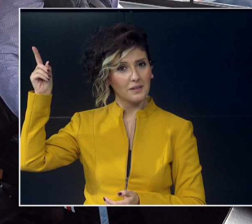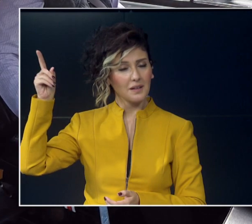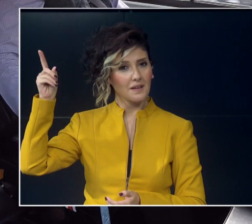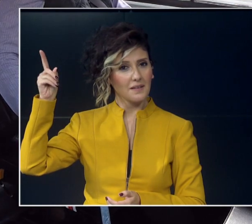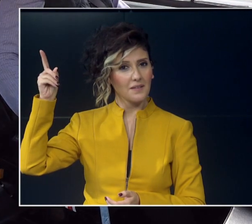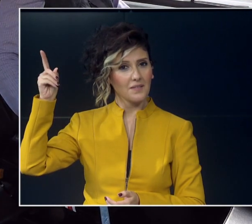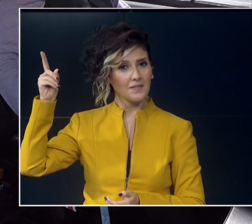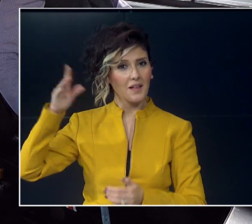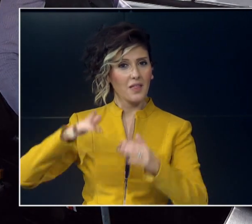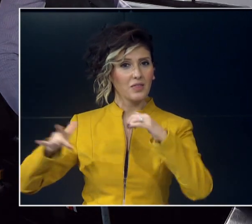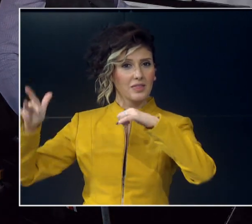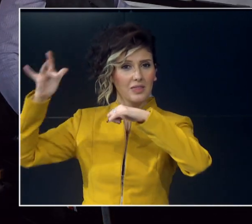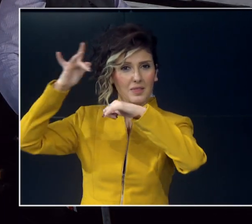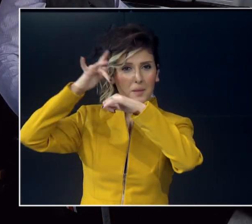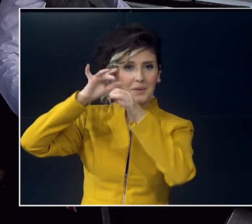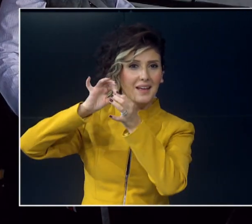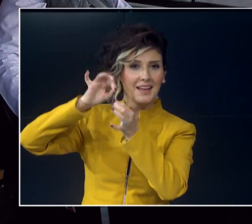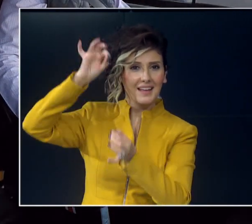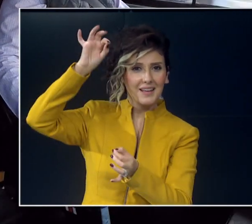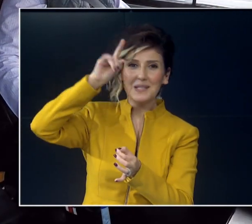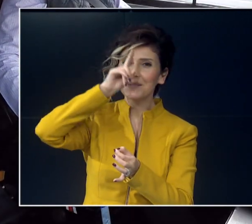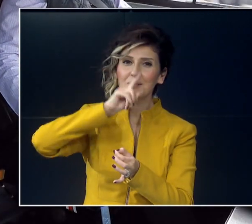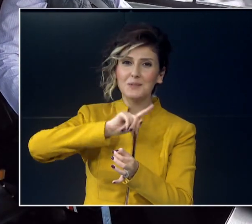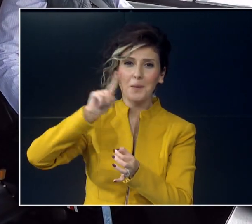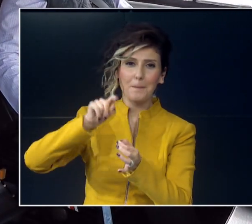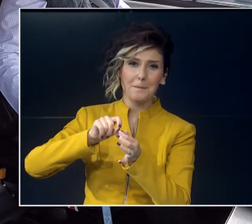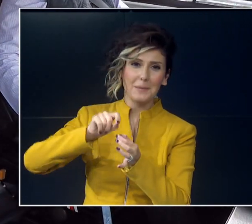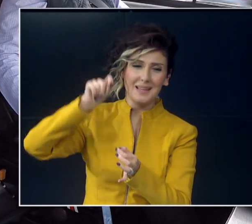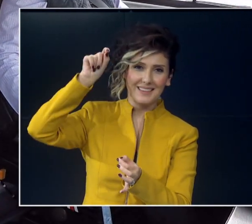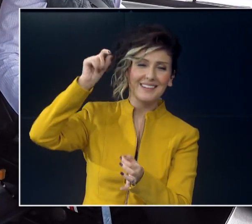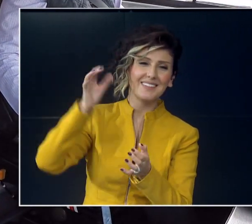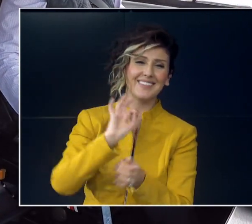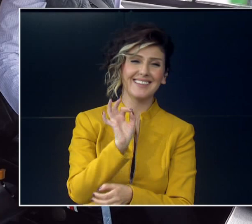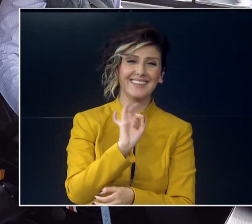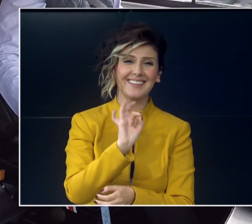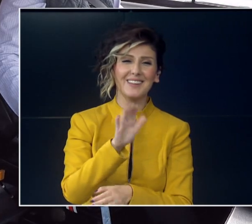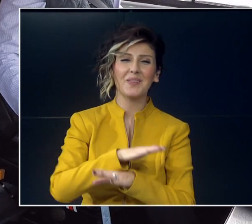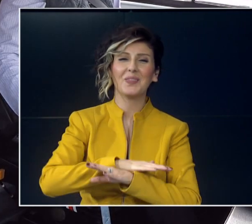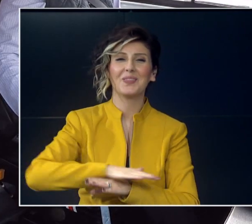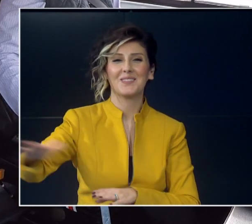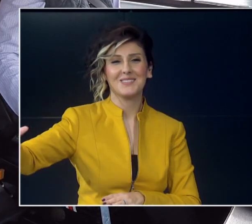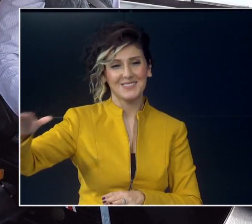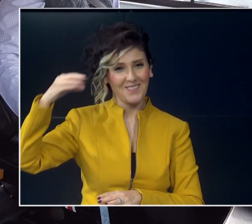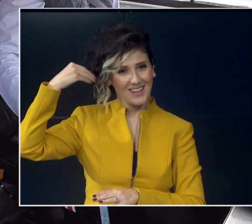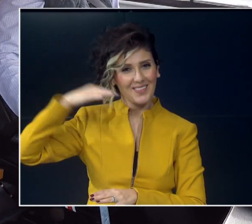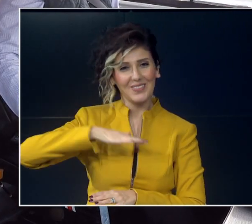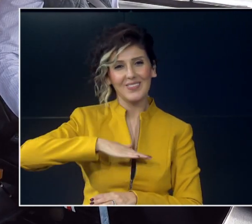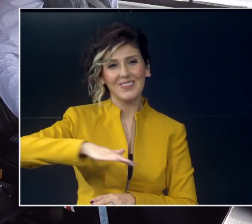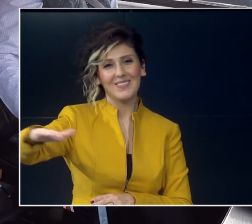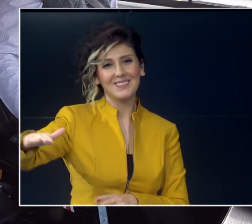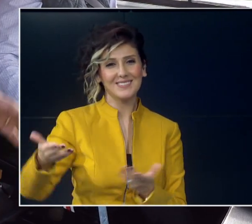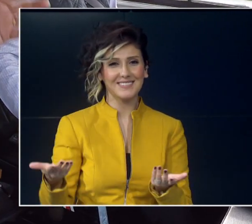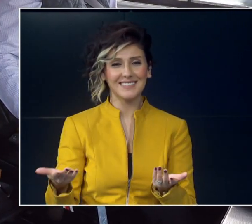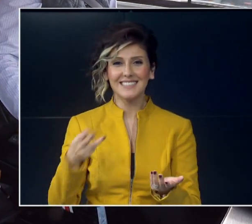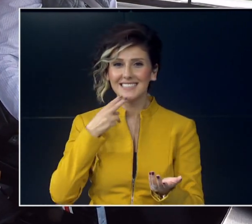yüksek tepe 110 metre falan. Aynen, evet. Yani düz. Biz geçen